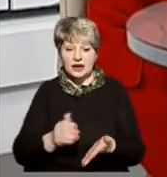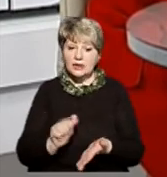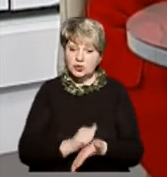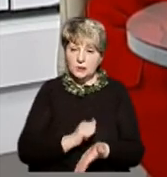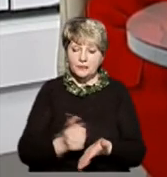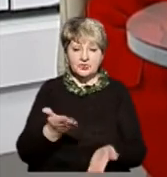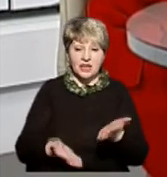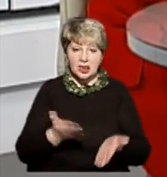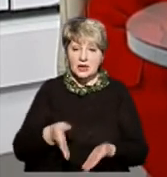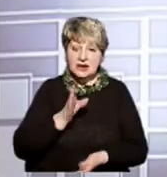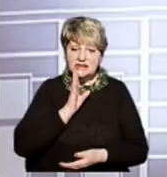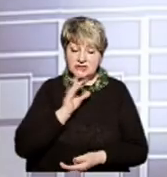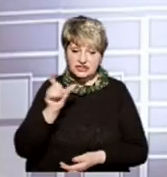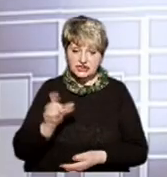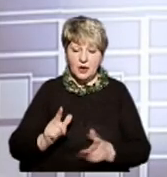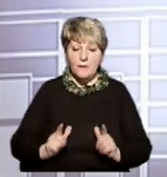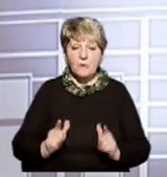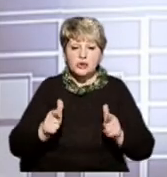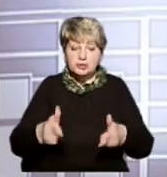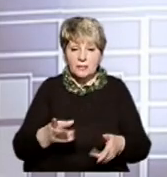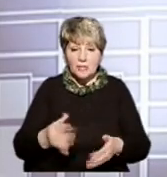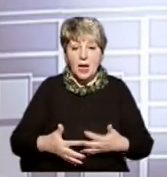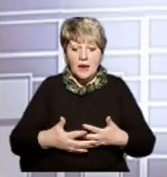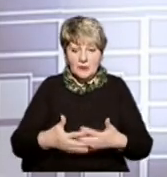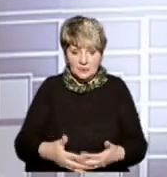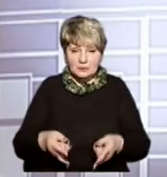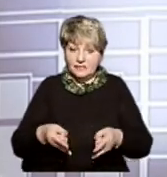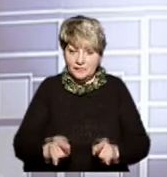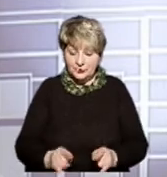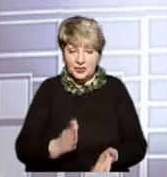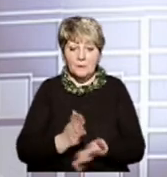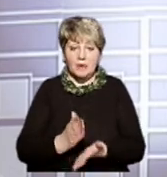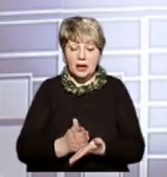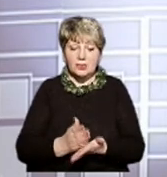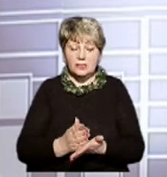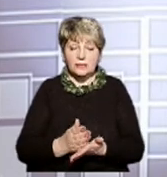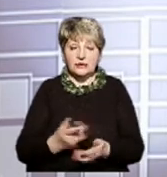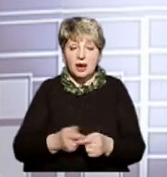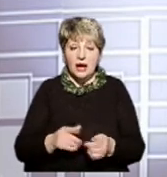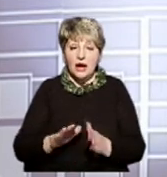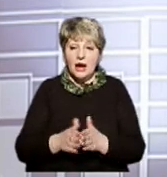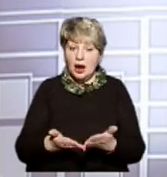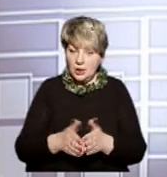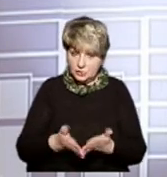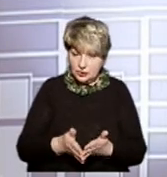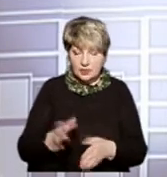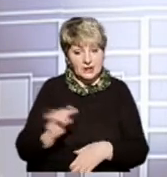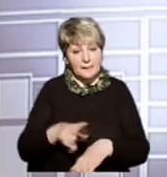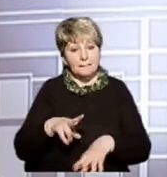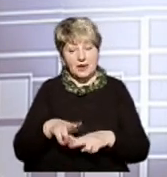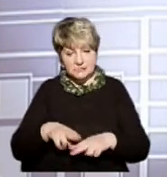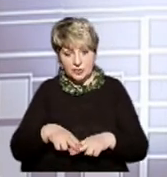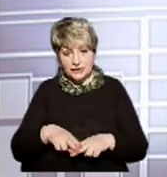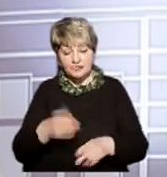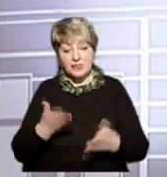стаціонарі. Якщо жінка поступає до нас на пологи, вони мають з собою обмінну карту вагітної жінки, також паспорт.